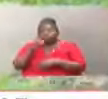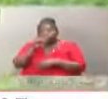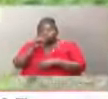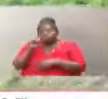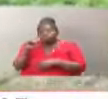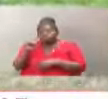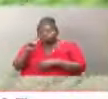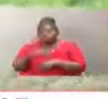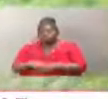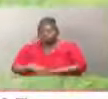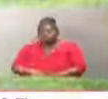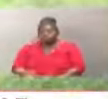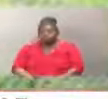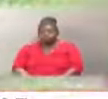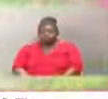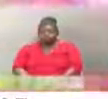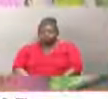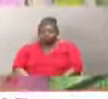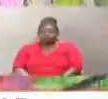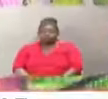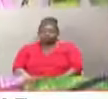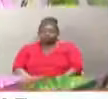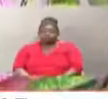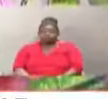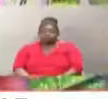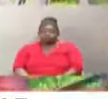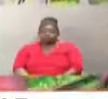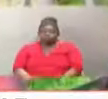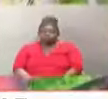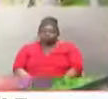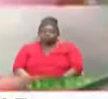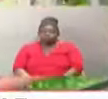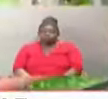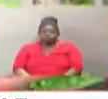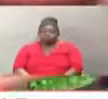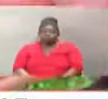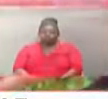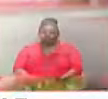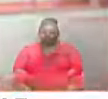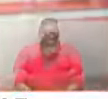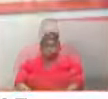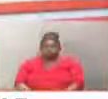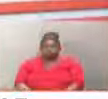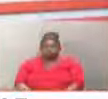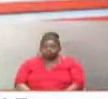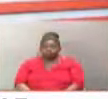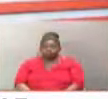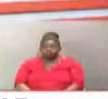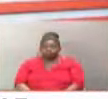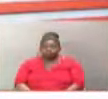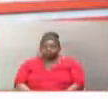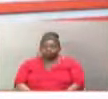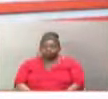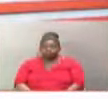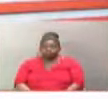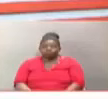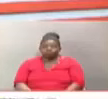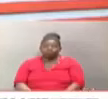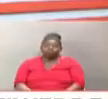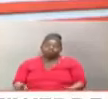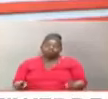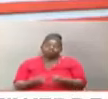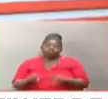Kamya Ignatius be bakusakidde eggulire lino. Omanyi ekitegeeza okulaba ebisero ebyo omalodde wali muganda ng'olabe kenzo. Weewaawo mu buufu